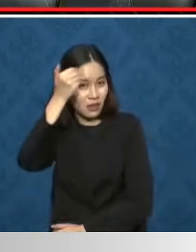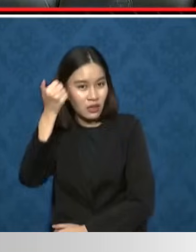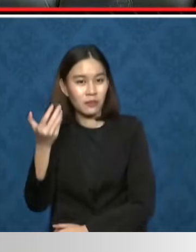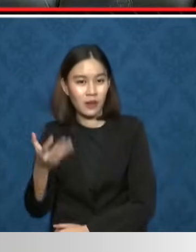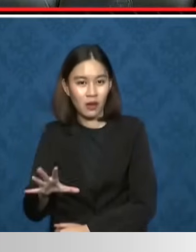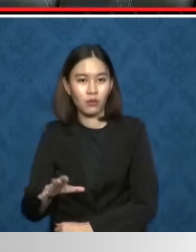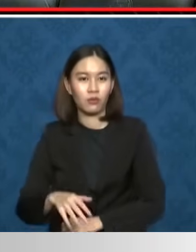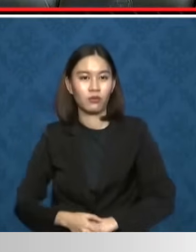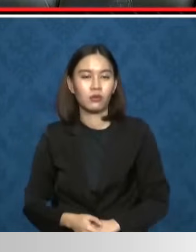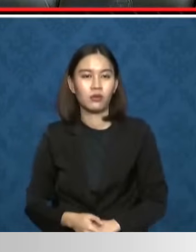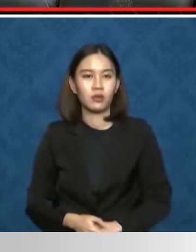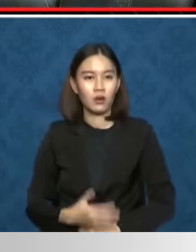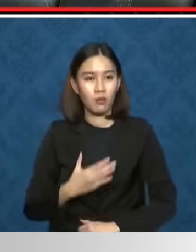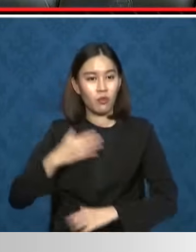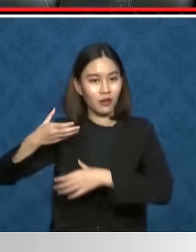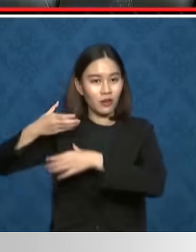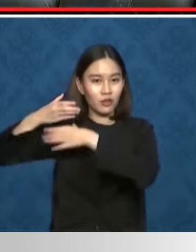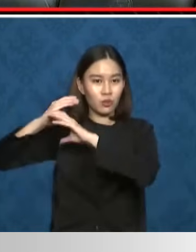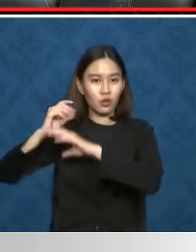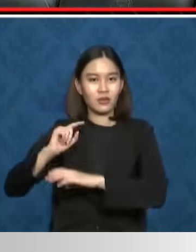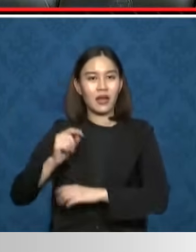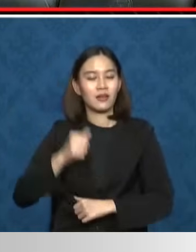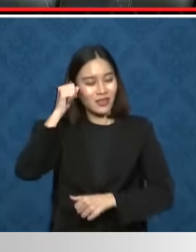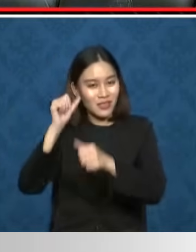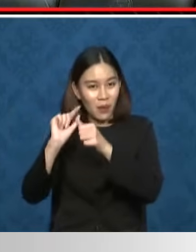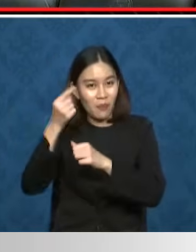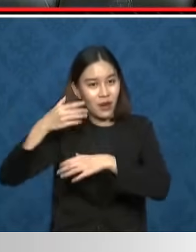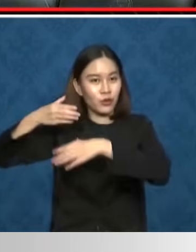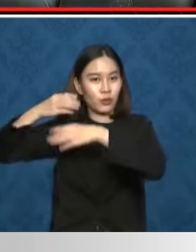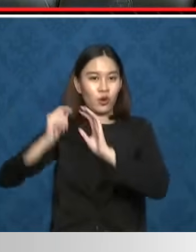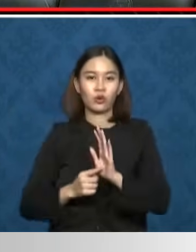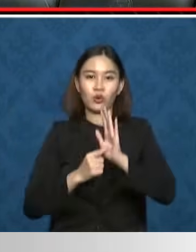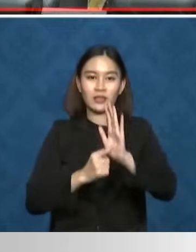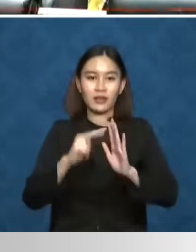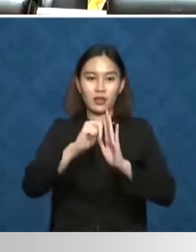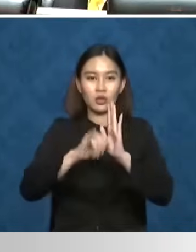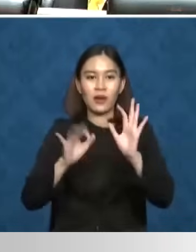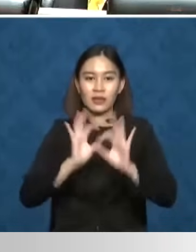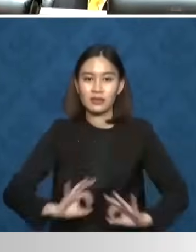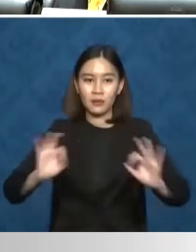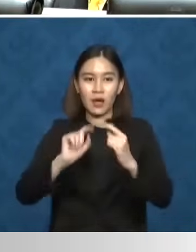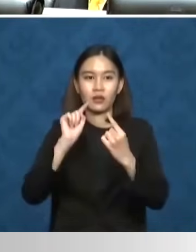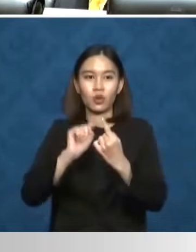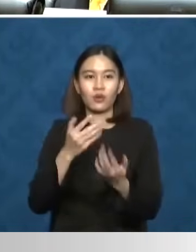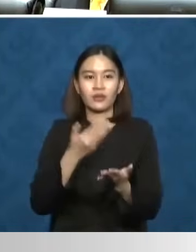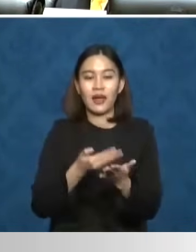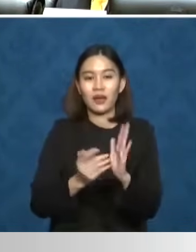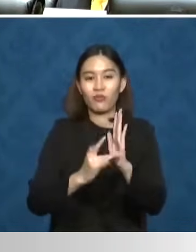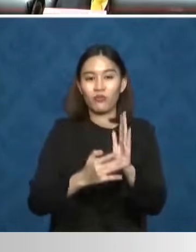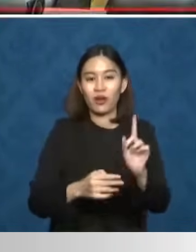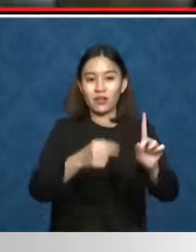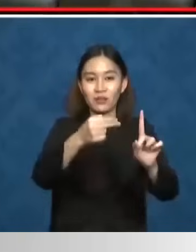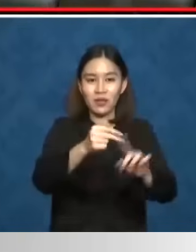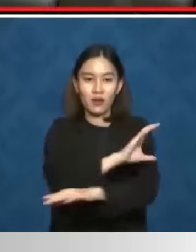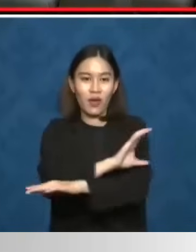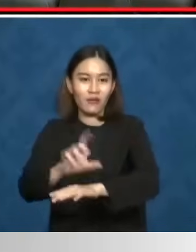ของท่านไปเสียแล้วผมขอทบทวนความจำให้ท่านครับยกตัวอย่างนโยบายที่สำคัญเช่นนโยบายดิจิตอลวอลเล็ตนโยบายรถไฟฟ้